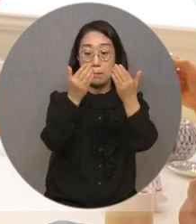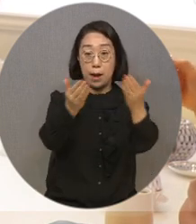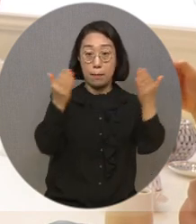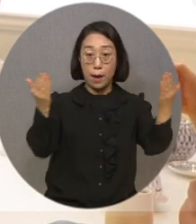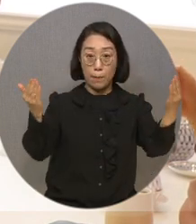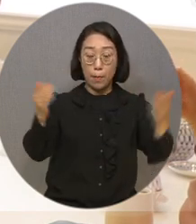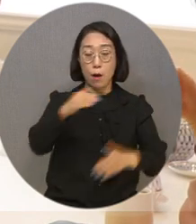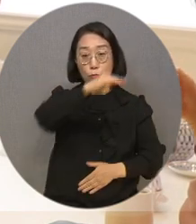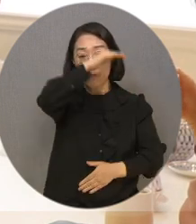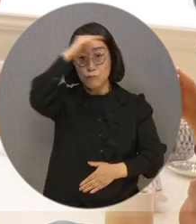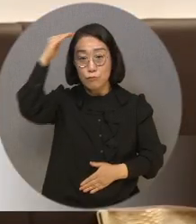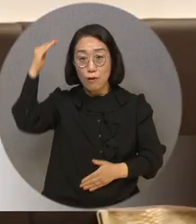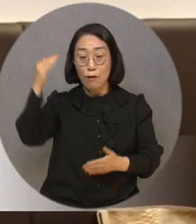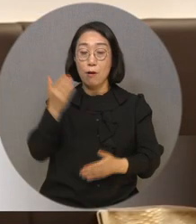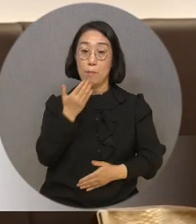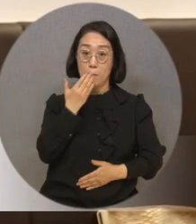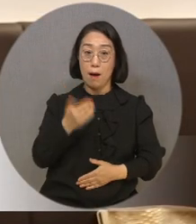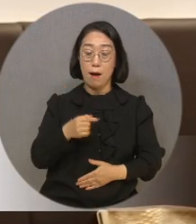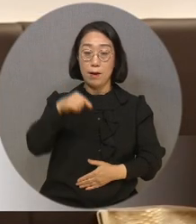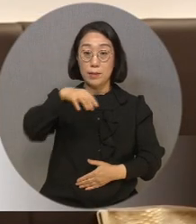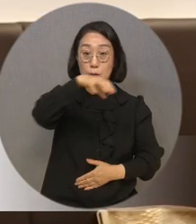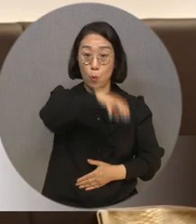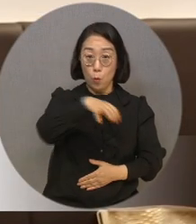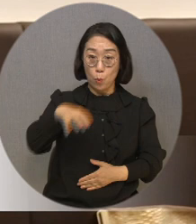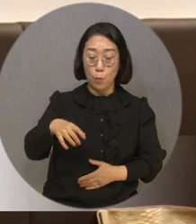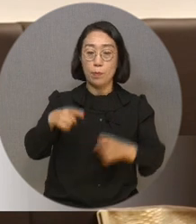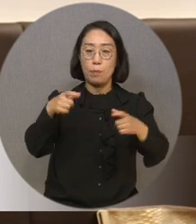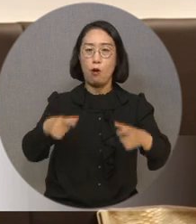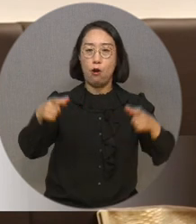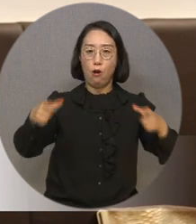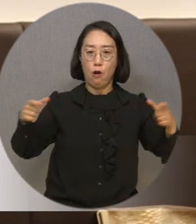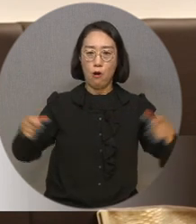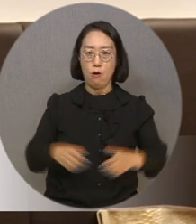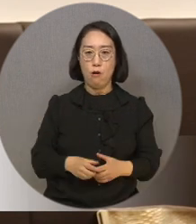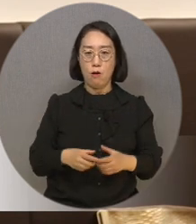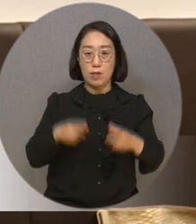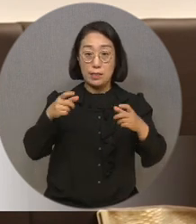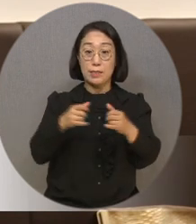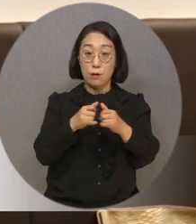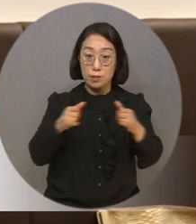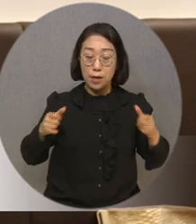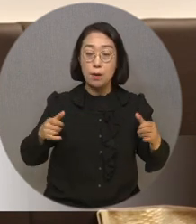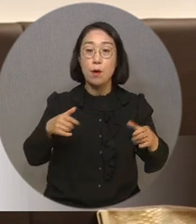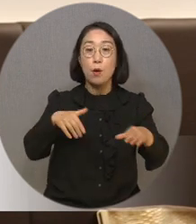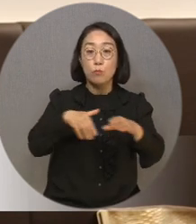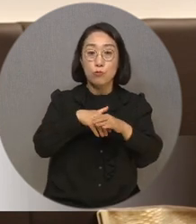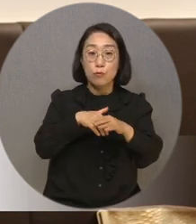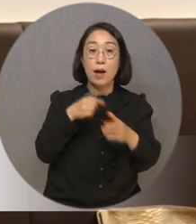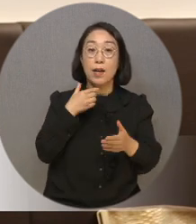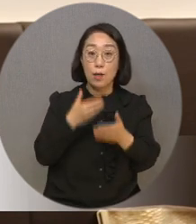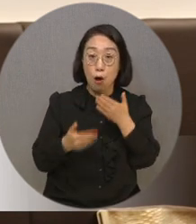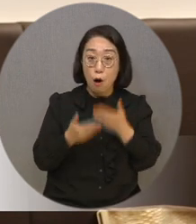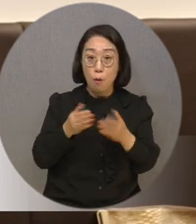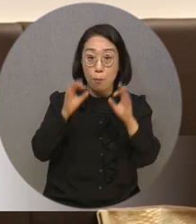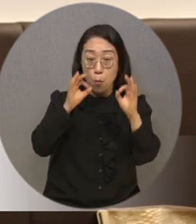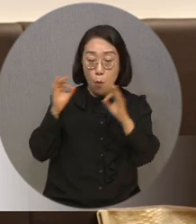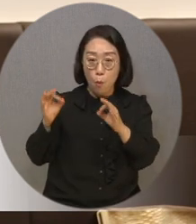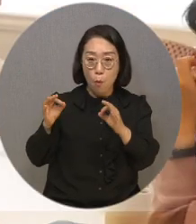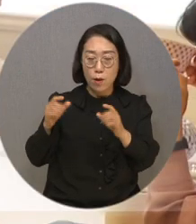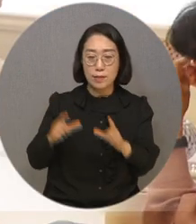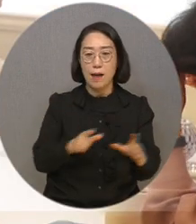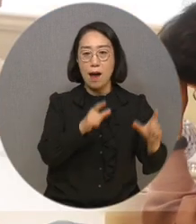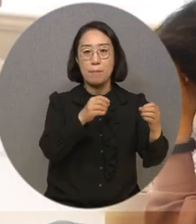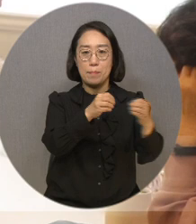통해서 표현이 되잖아요. 그런 공간들도 많이 만들고 시민들이 그 문화를 통해서 자신의 삶이 좀 더